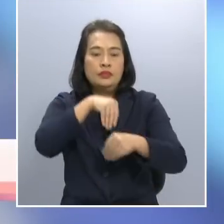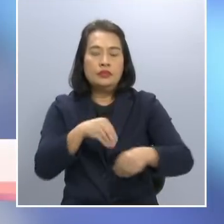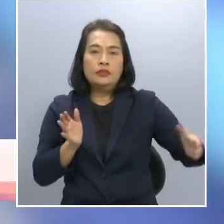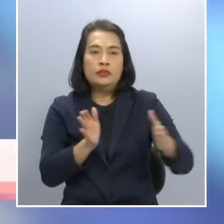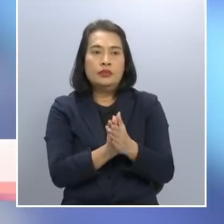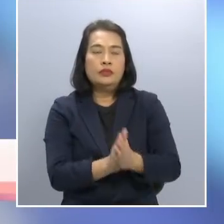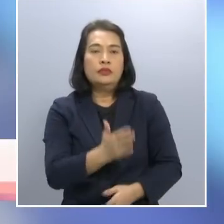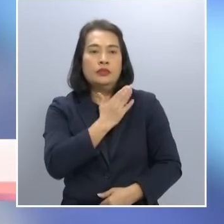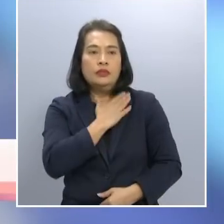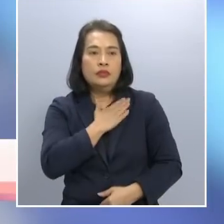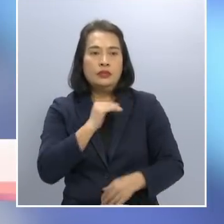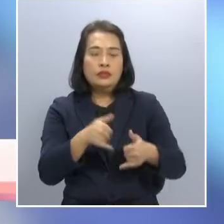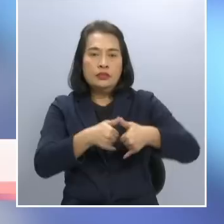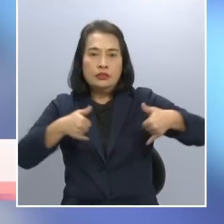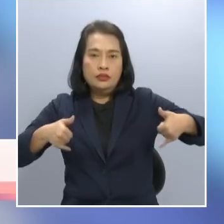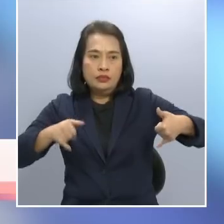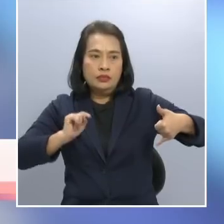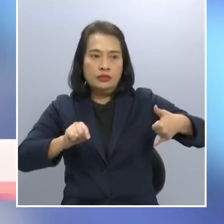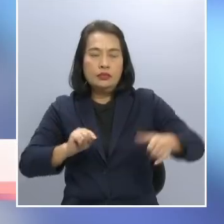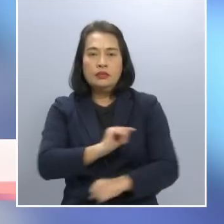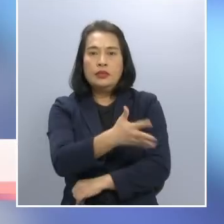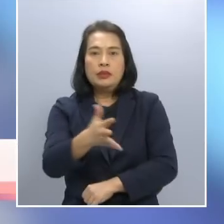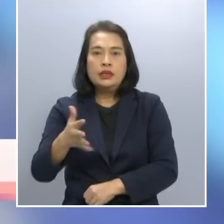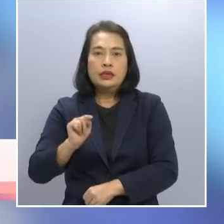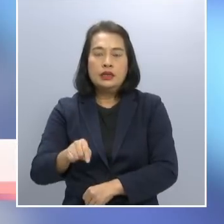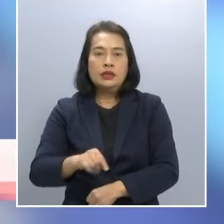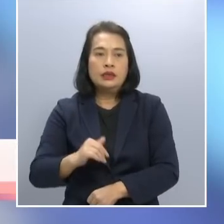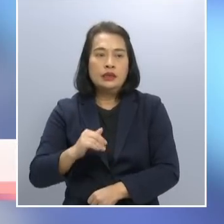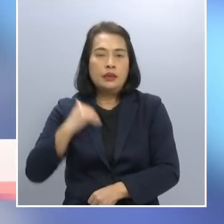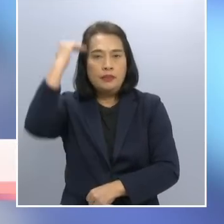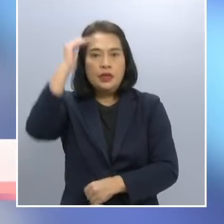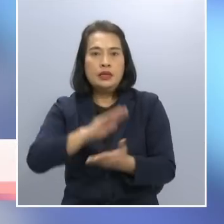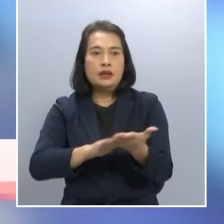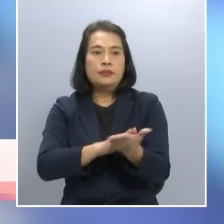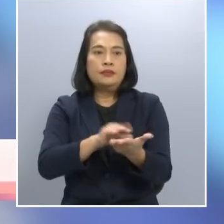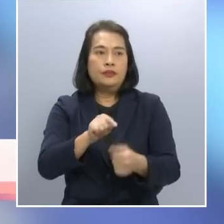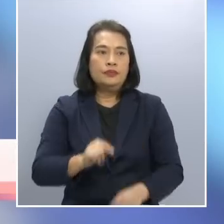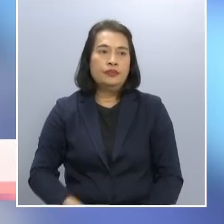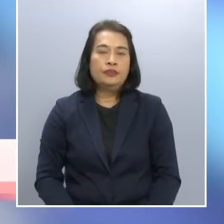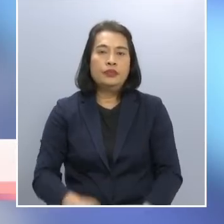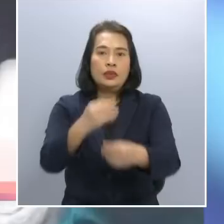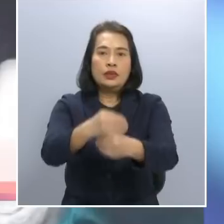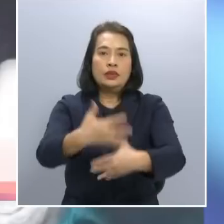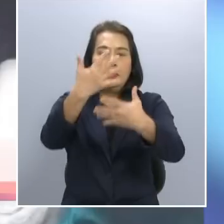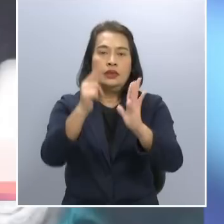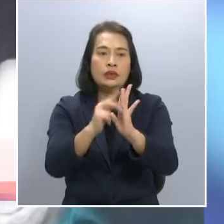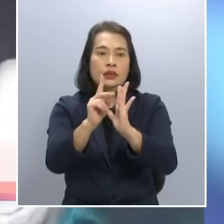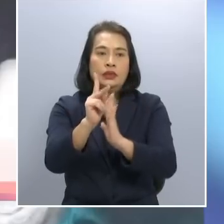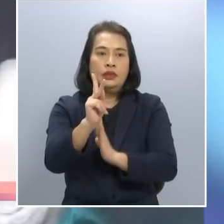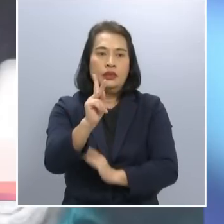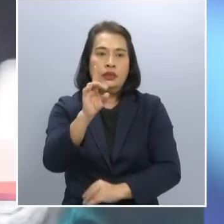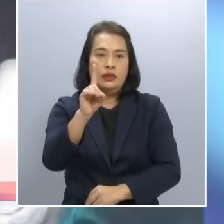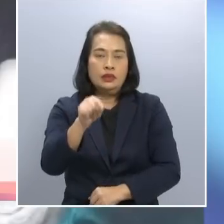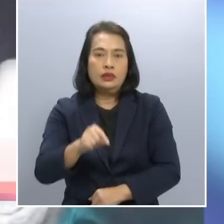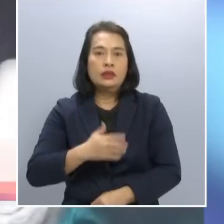ทำให้กูต้องห่างกันไม่มีอีกแล้วพี่ขอโทษอีกโพสต์หนึ่งก็บอกว่าเกดพี่ขอโทษชาติหน้